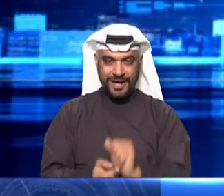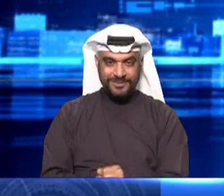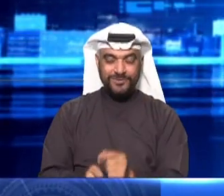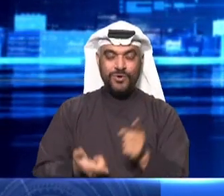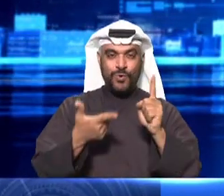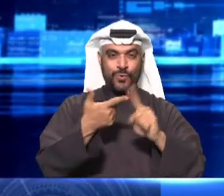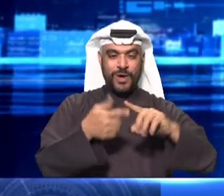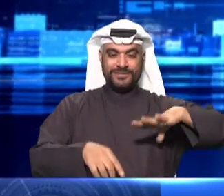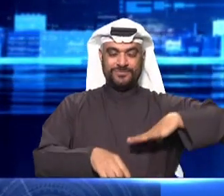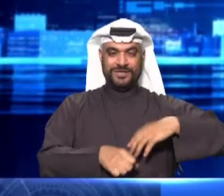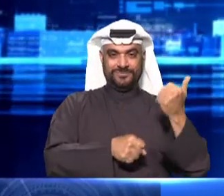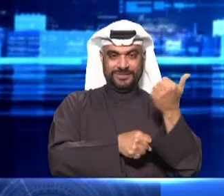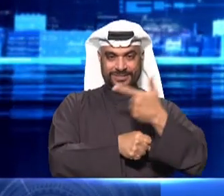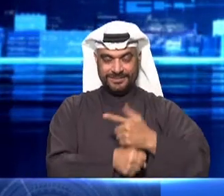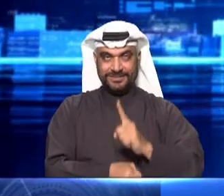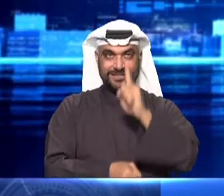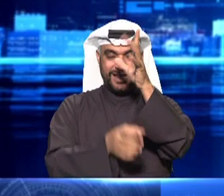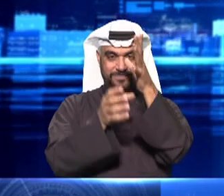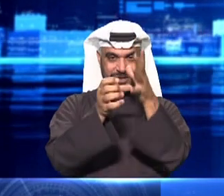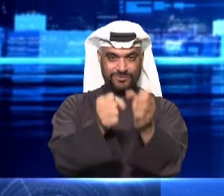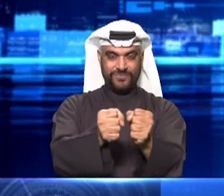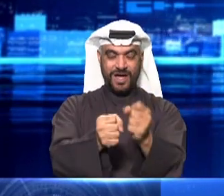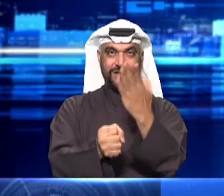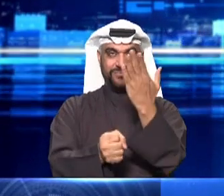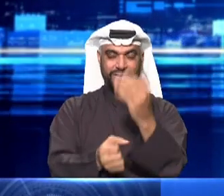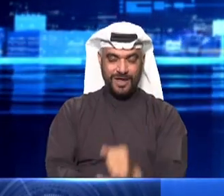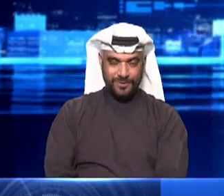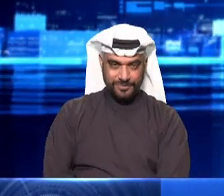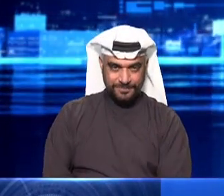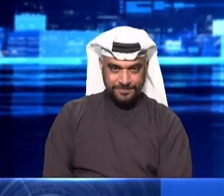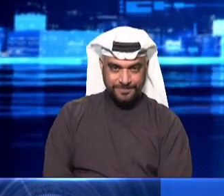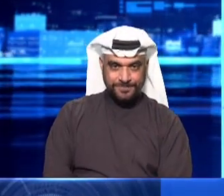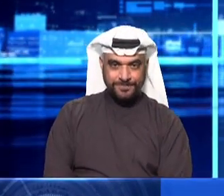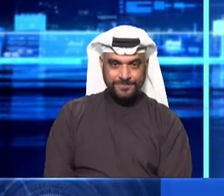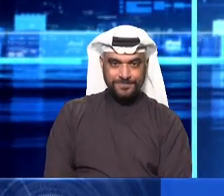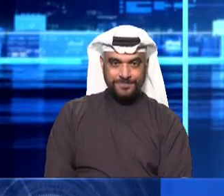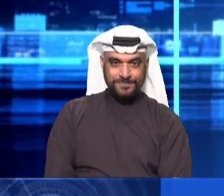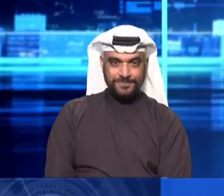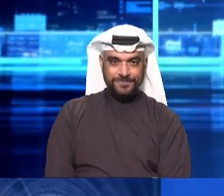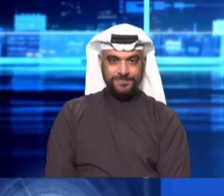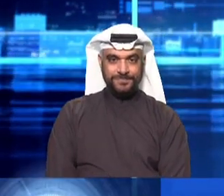وولي العهد الأمين الشيخ مشعل الأحمد الجابر الصباح حفظهما الله ورعاهما.